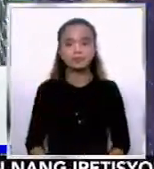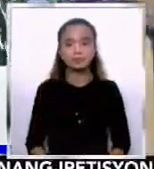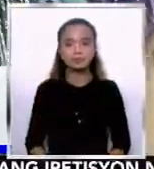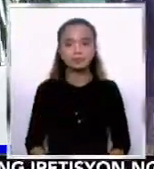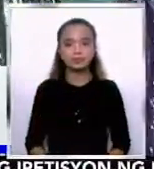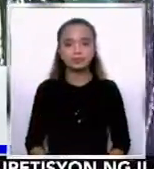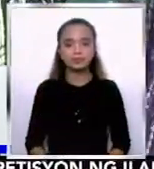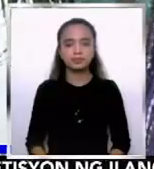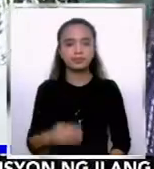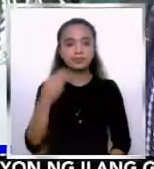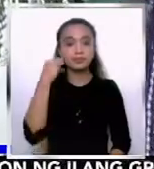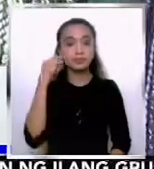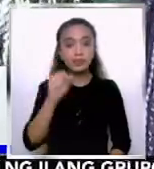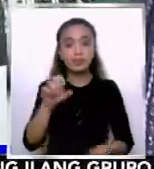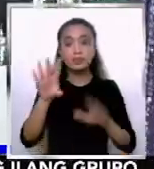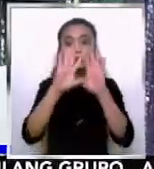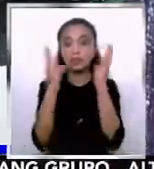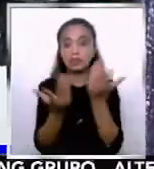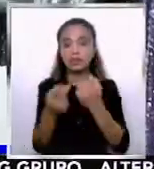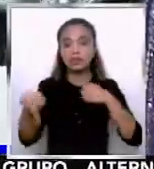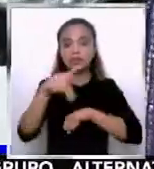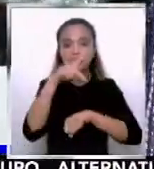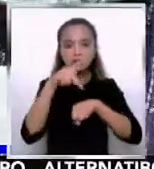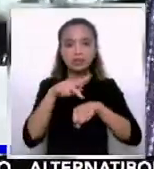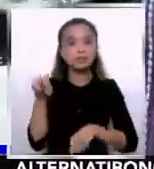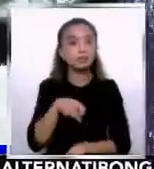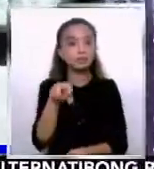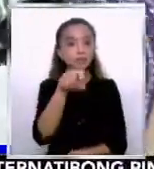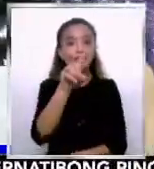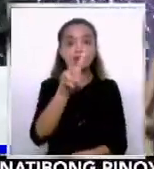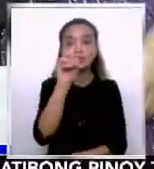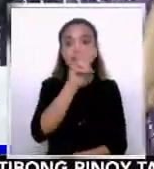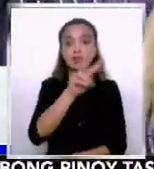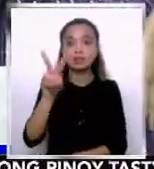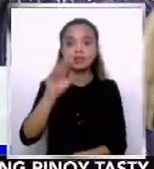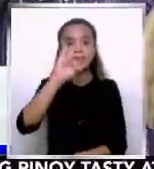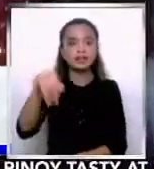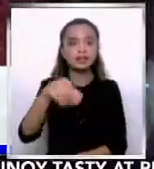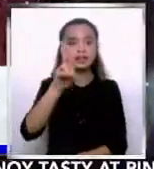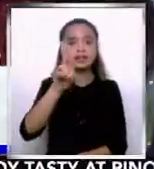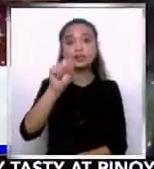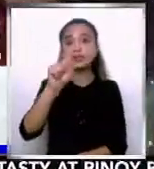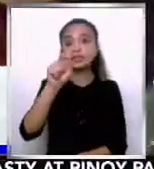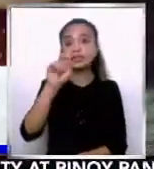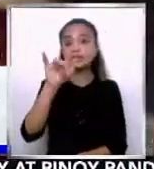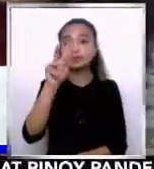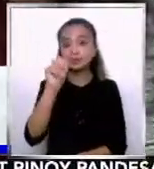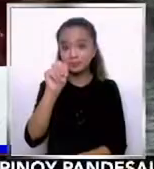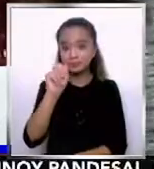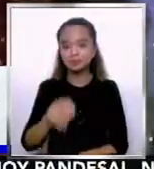Miss World Philippines Tourism 2022, Justin Felizarta.